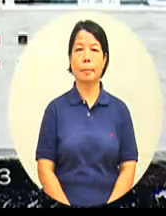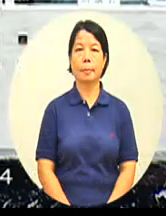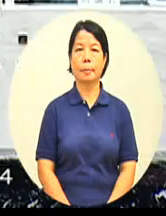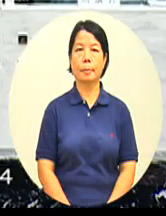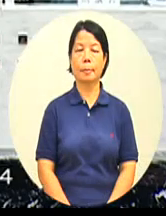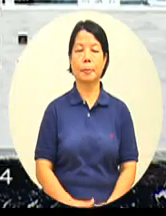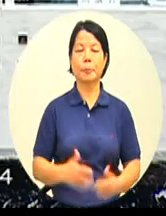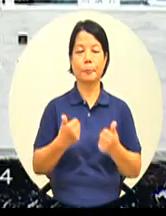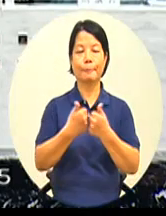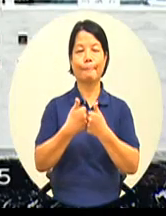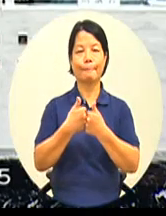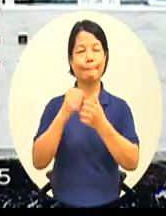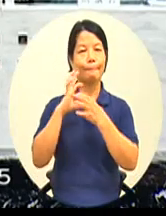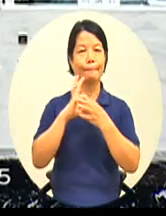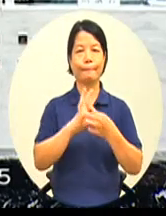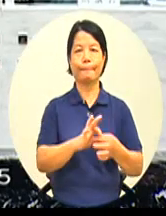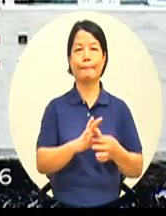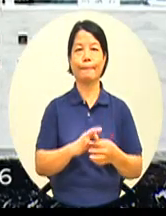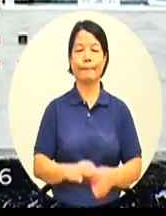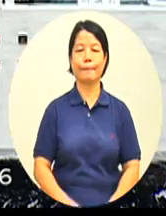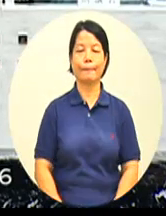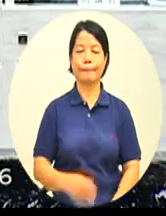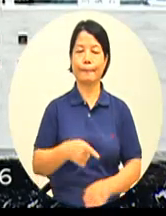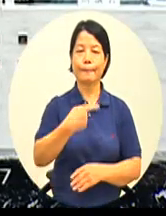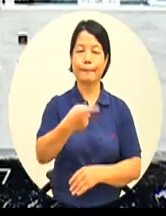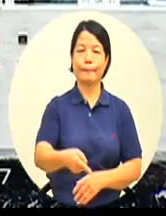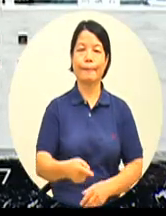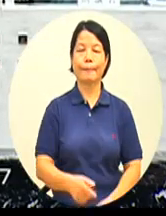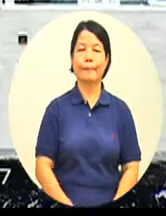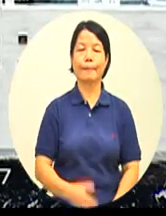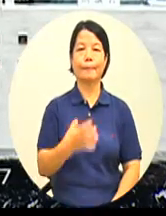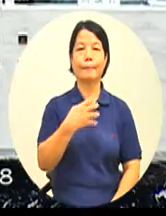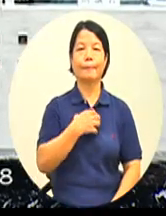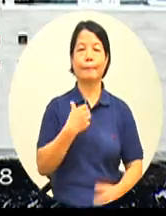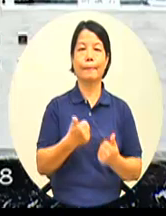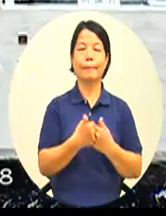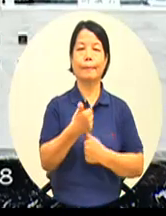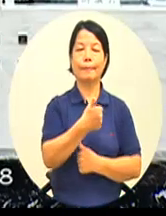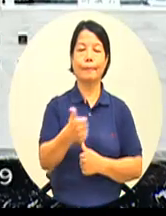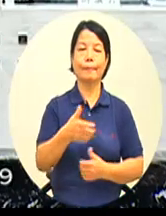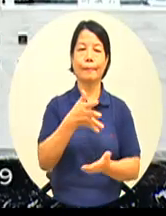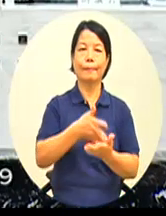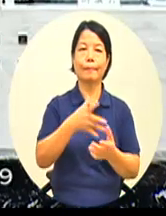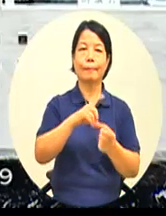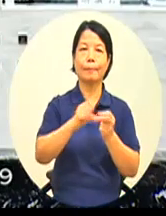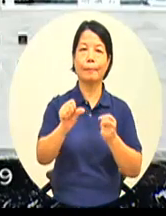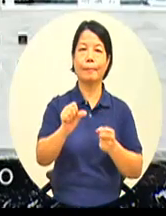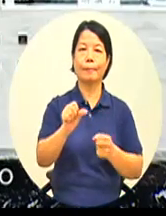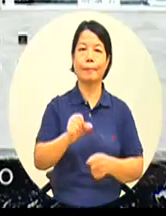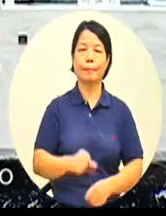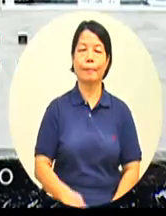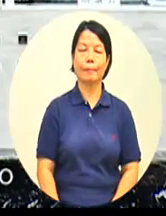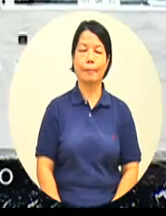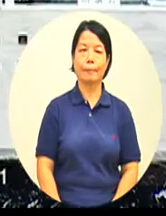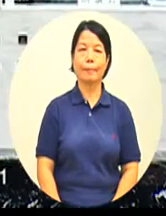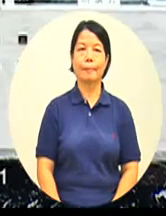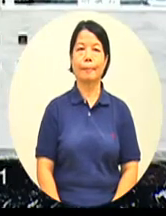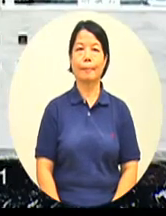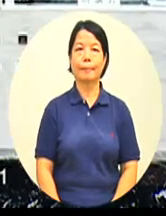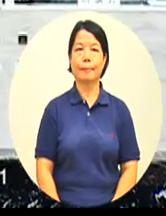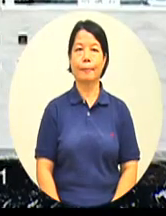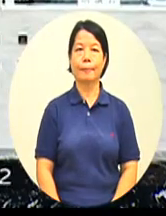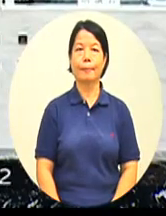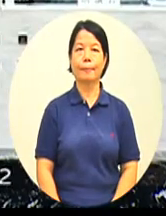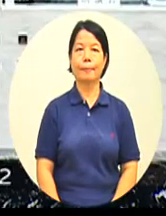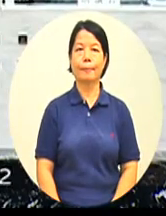我们继续开会。接下来执行的议员是吴益政议员，时间15分钟。 主席、